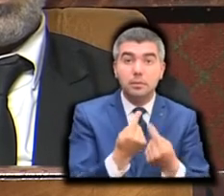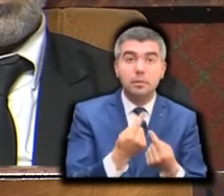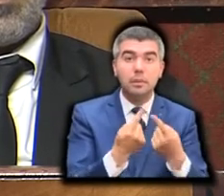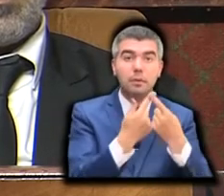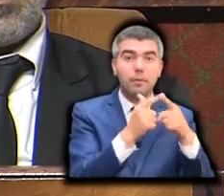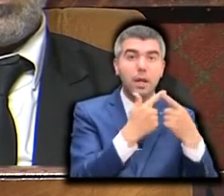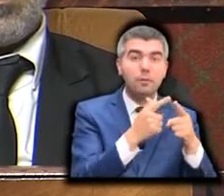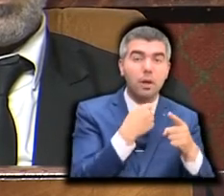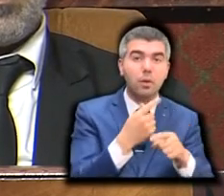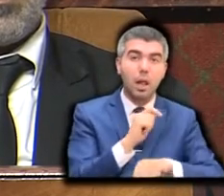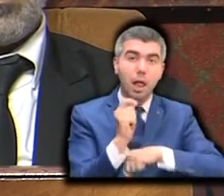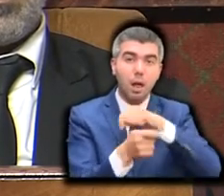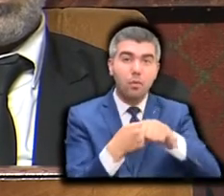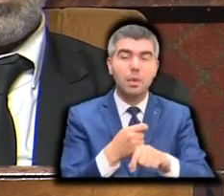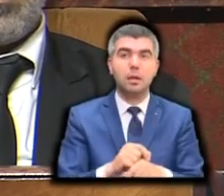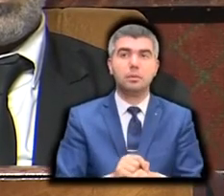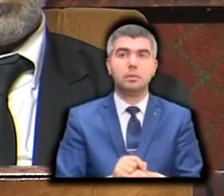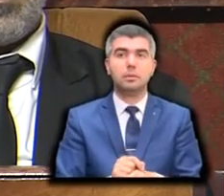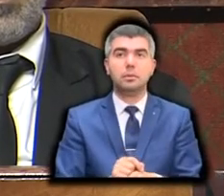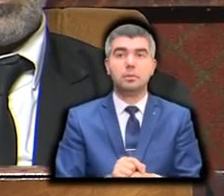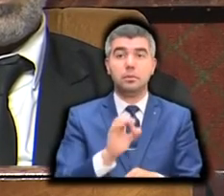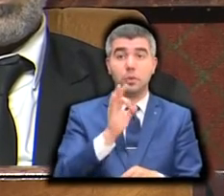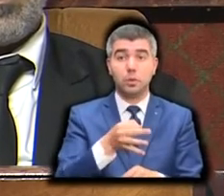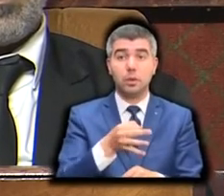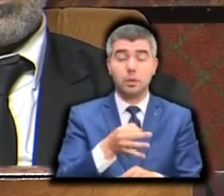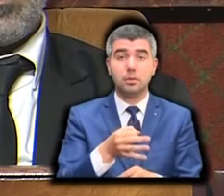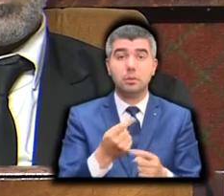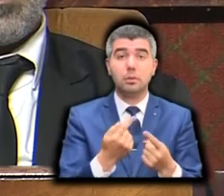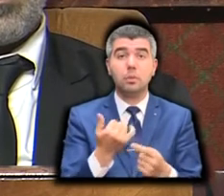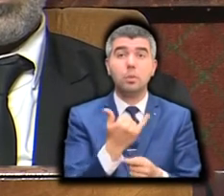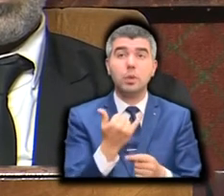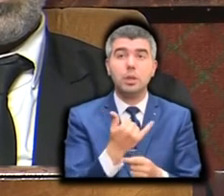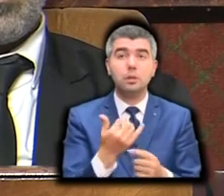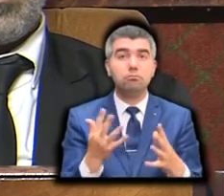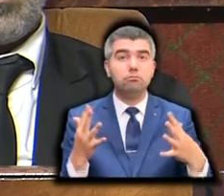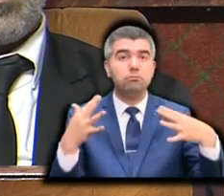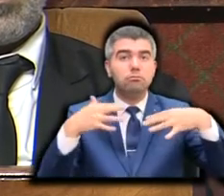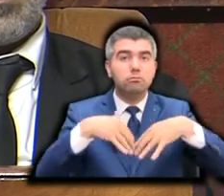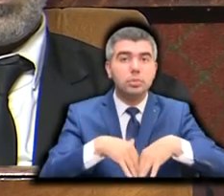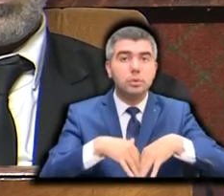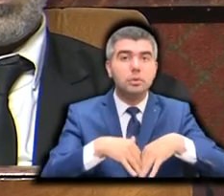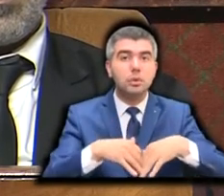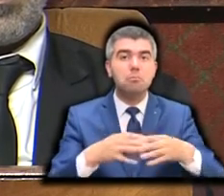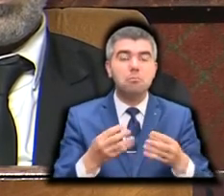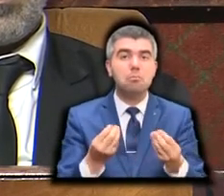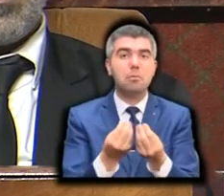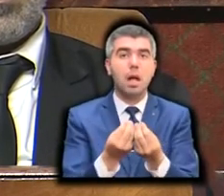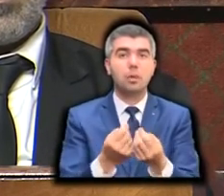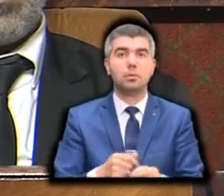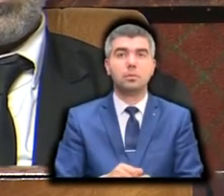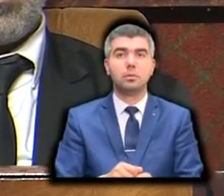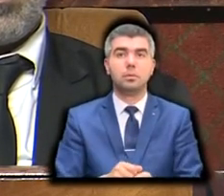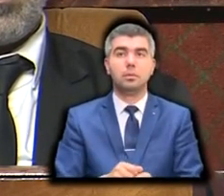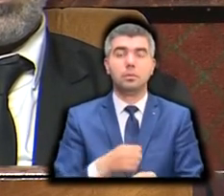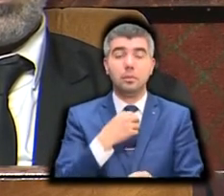اعتمادها بالقرى فحسب، ولكن كذلك على مستوى التخطيط والتدبير والتمويل وإشراك المستفيدين. فحين نتحدث عن الصرف